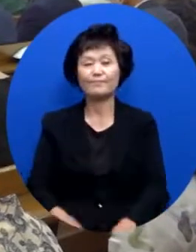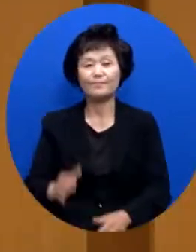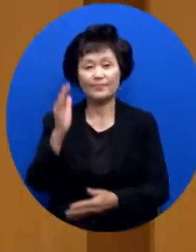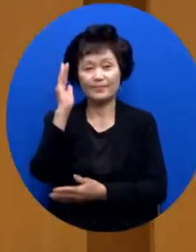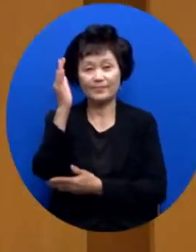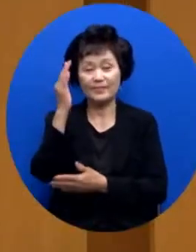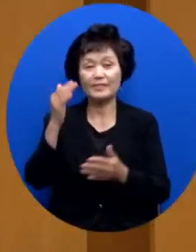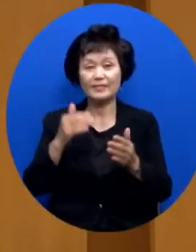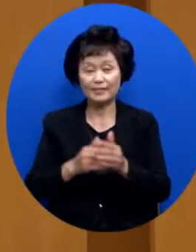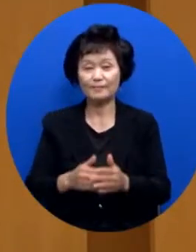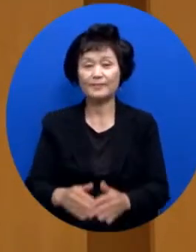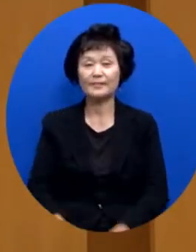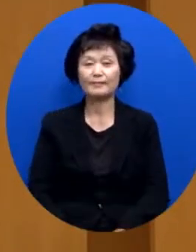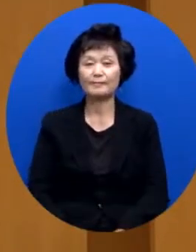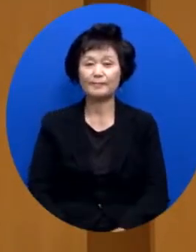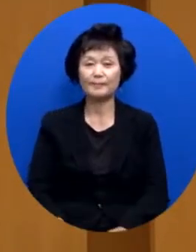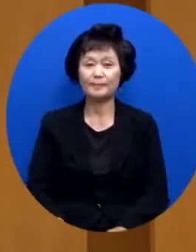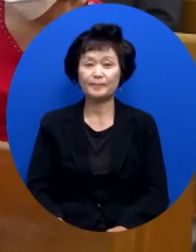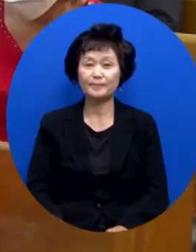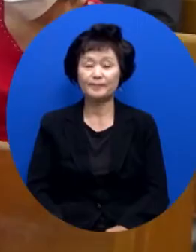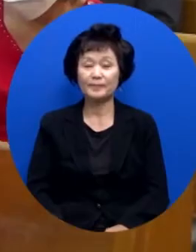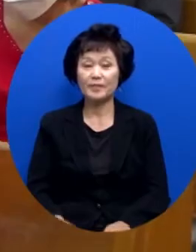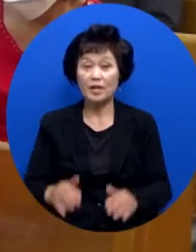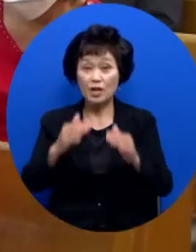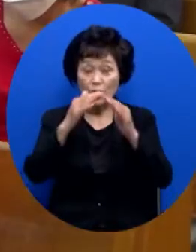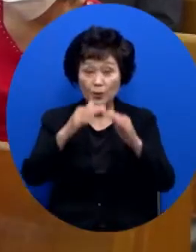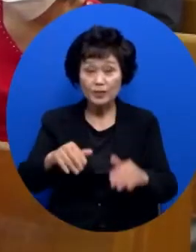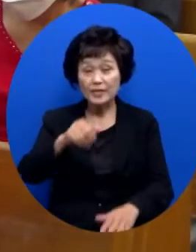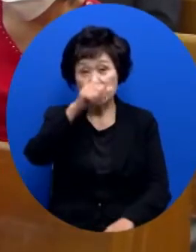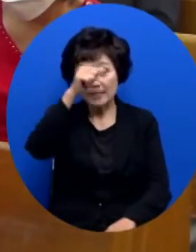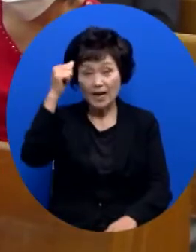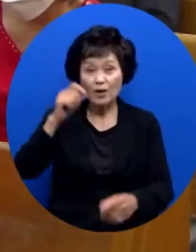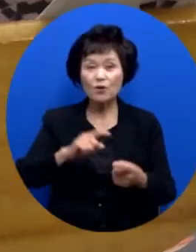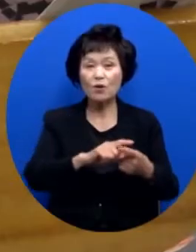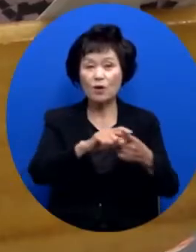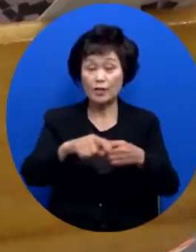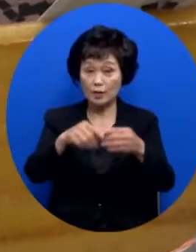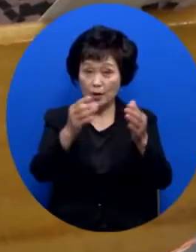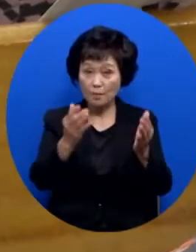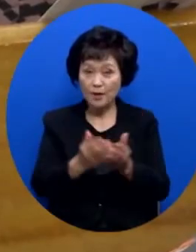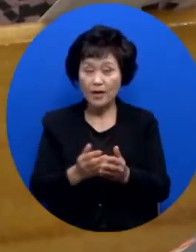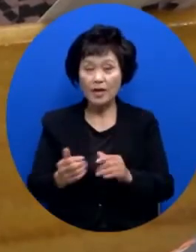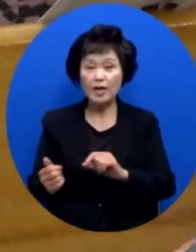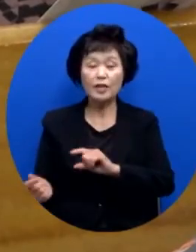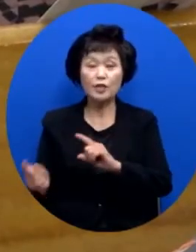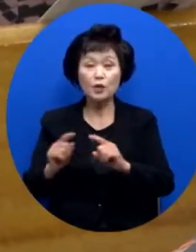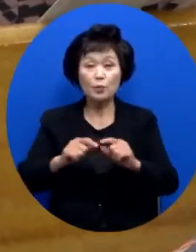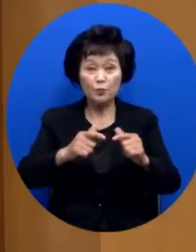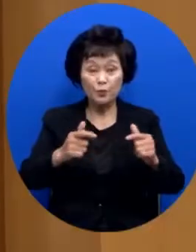위해 기도하는 시간을 가졌습니다. 전주시 장로교회 연합회는 부흥회와 각